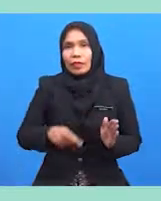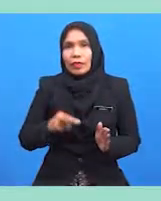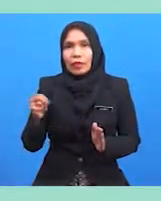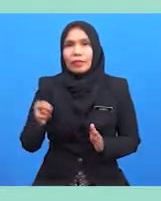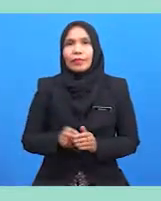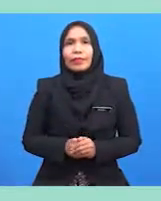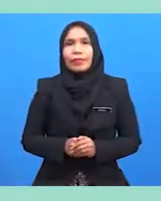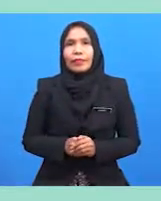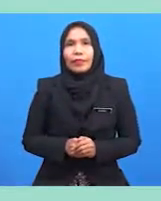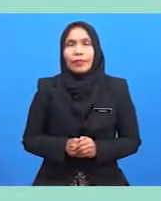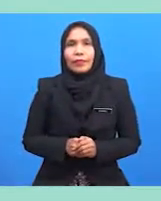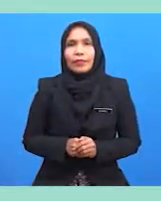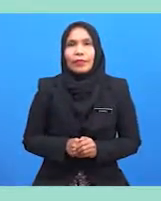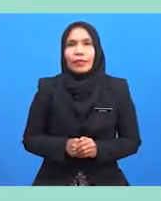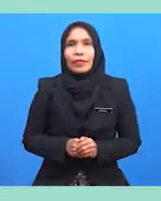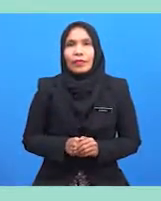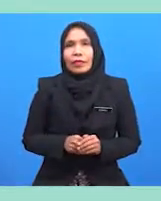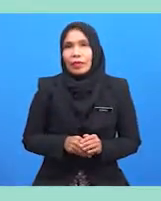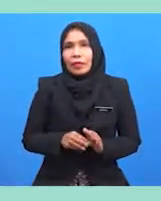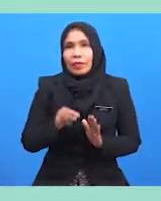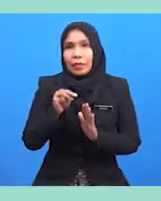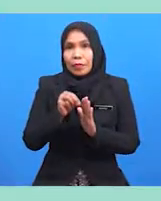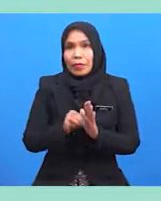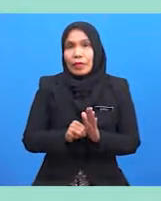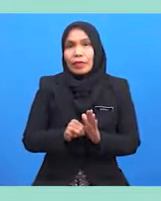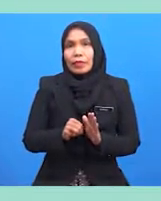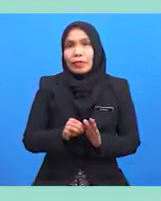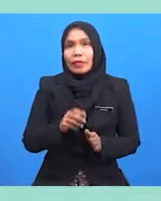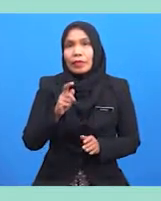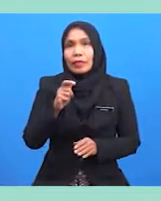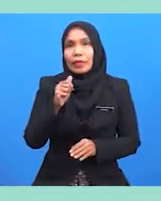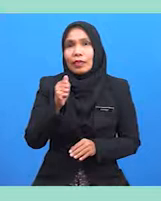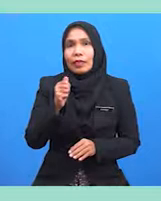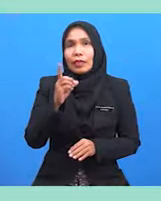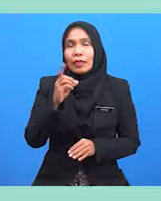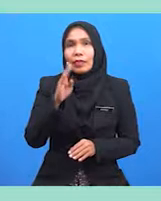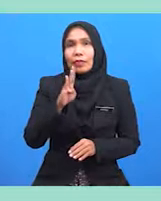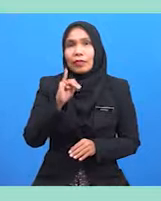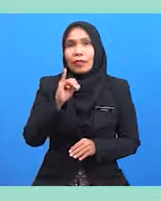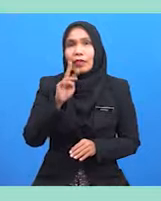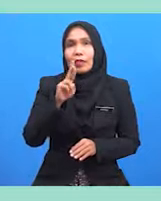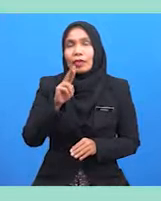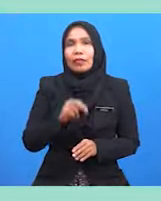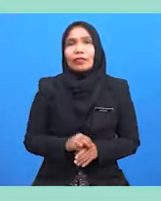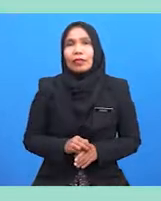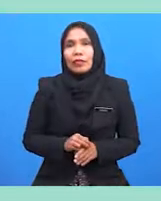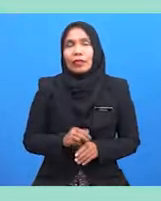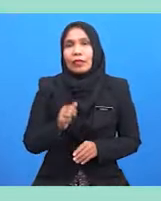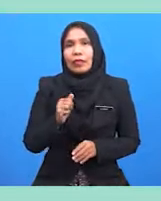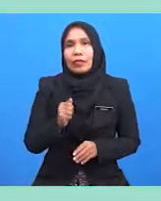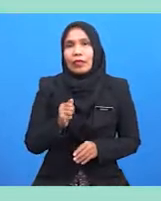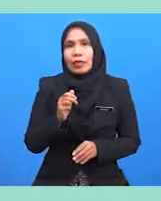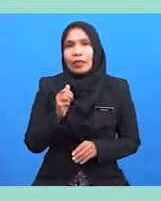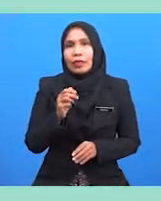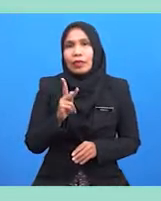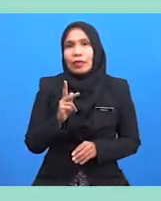Bank Pusat mentadbir akaun negara. Sebagai jurubank kepada kerajaan, Bank Pusat